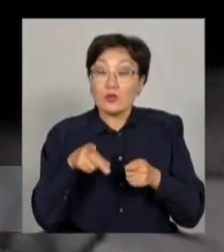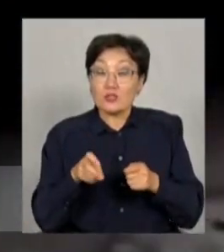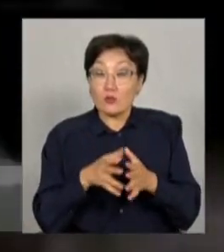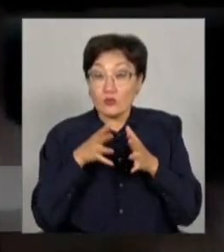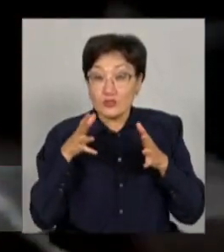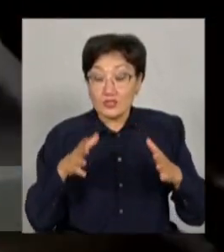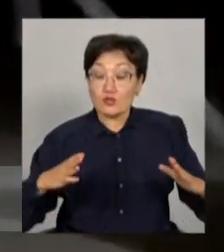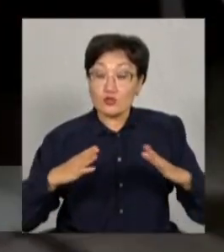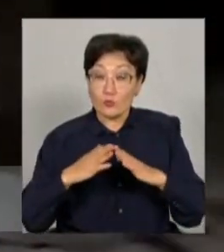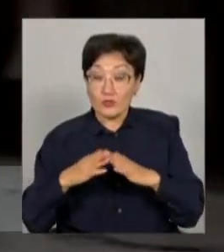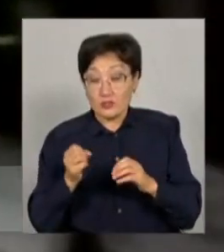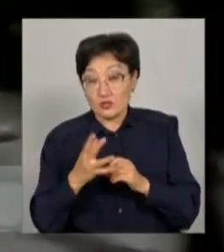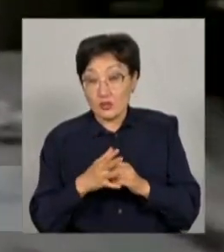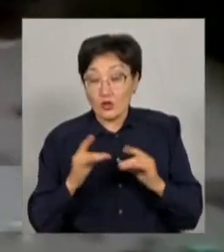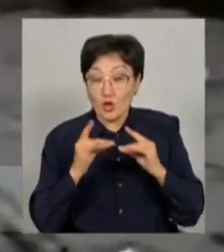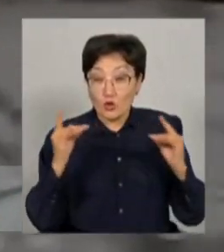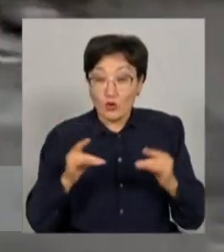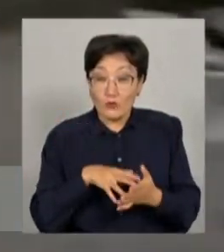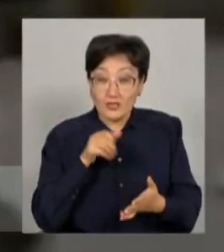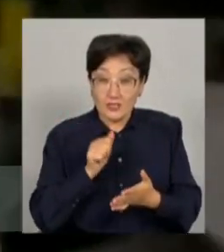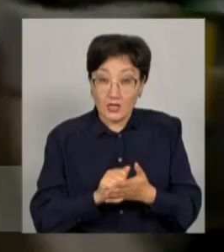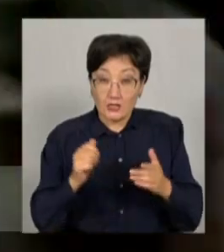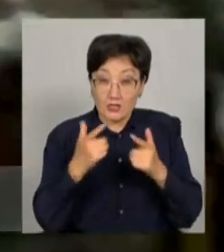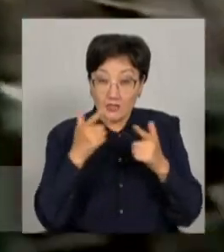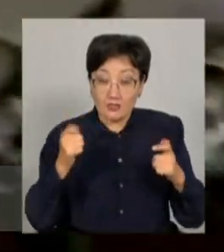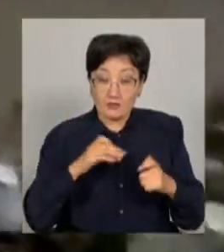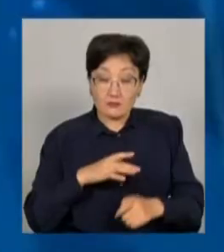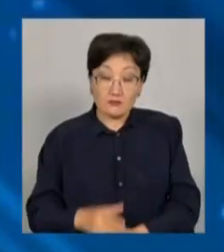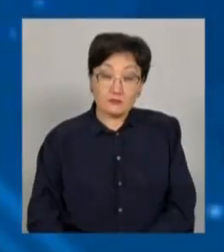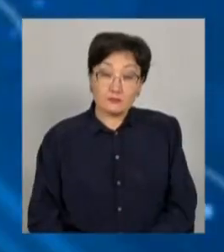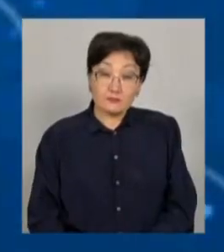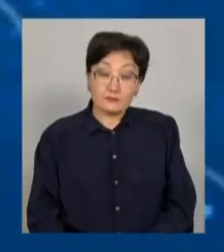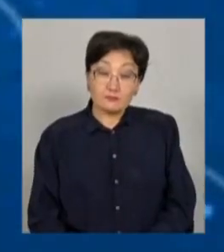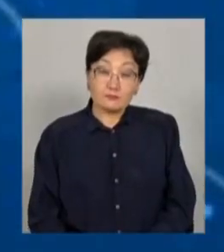1200-ден аса үймен 15 көпір қирағанын айтады.